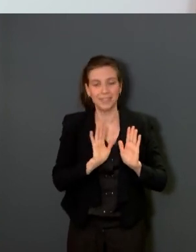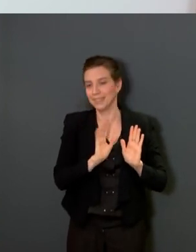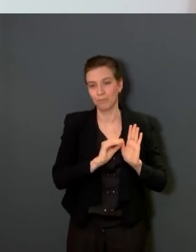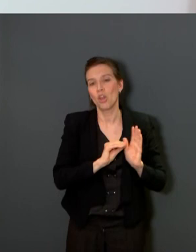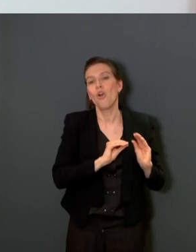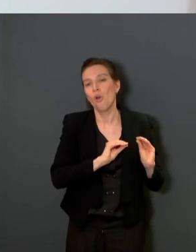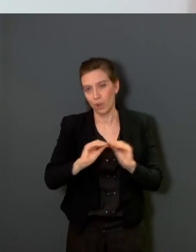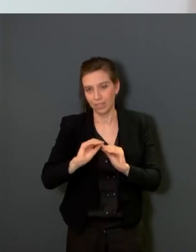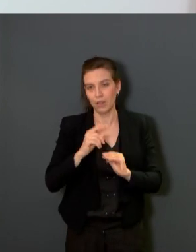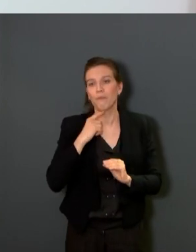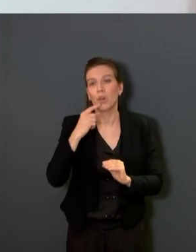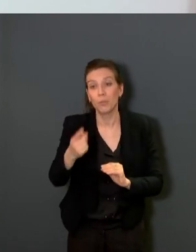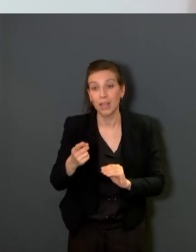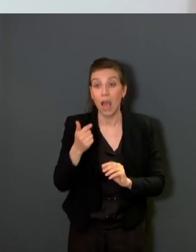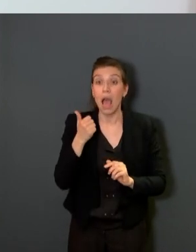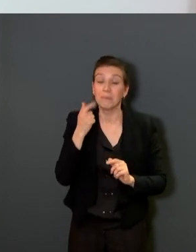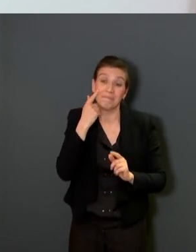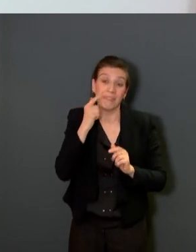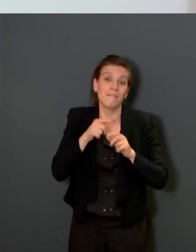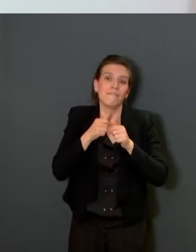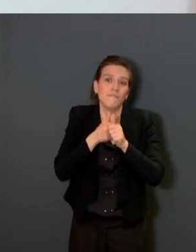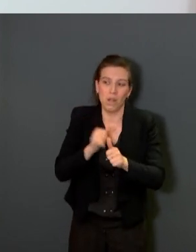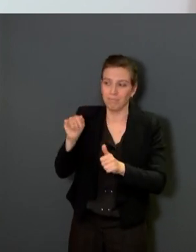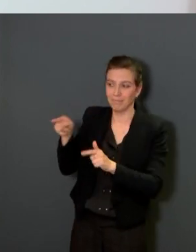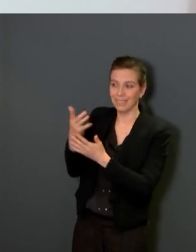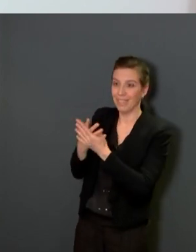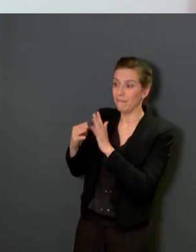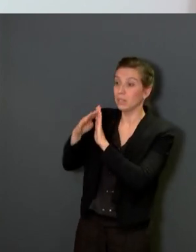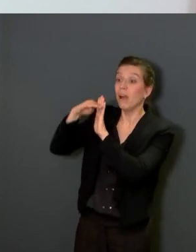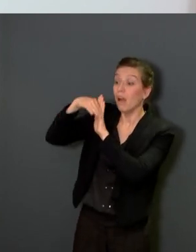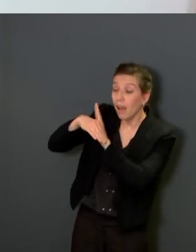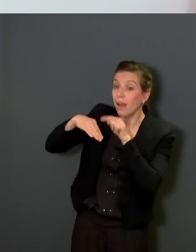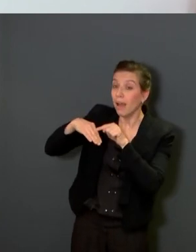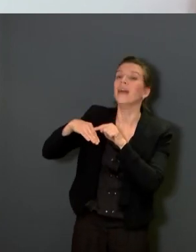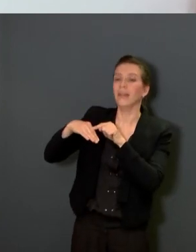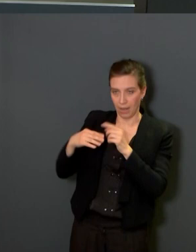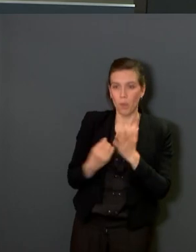richting gaan. Dus nog even volhouden, maar samen geraken we hier zeker en vast door.